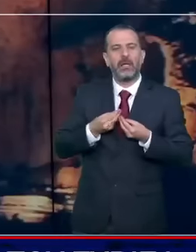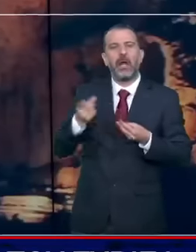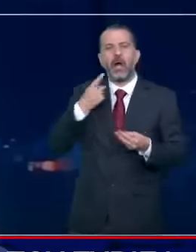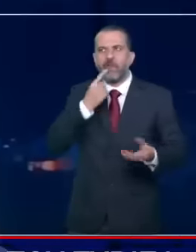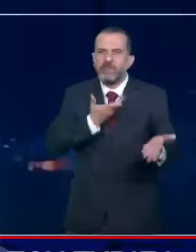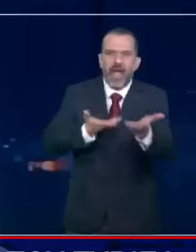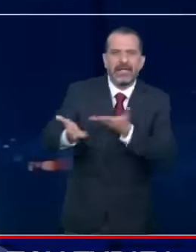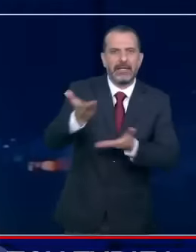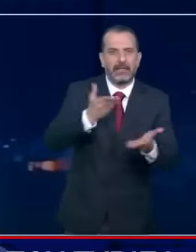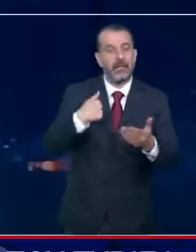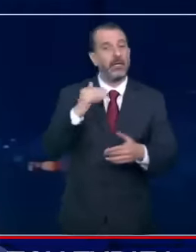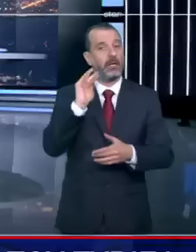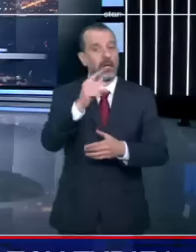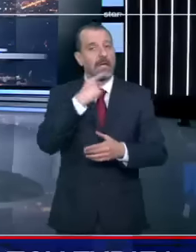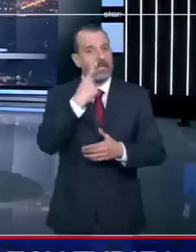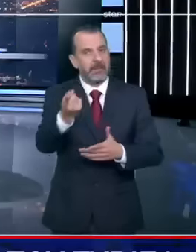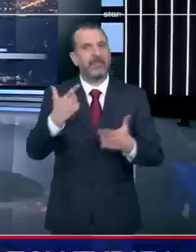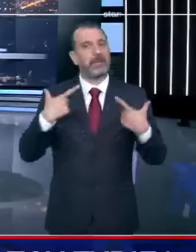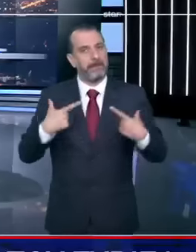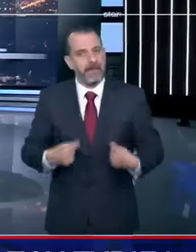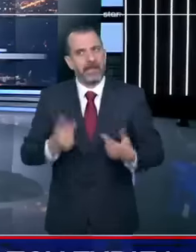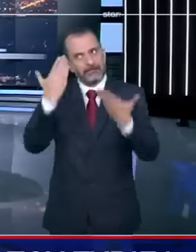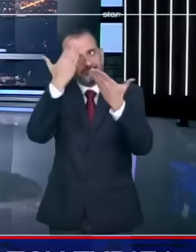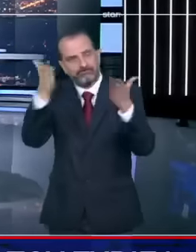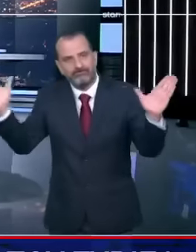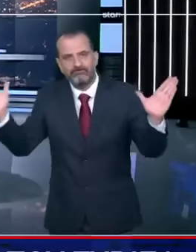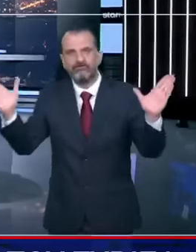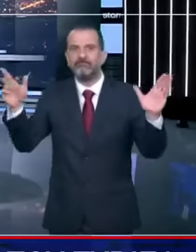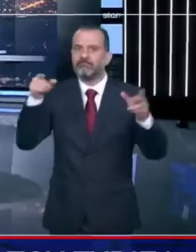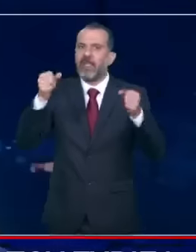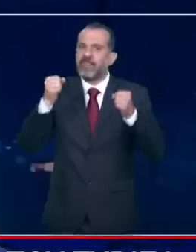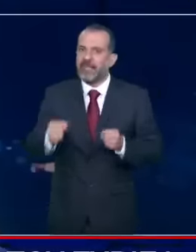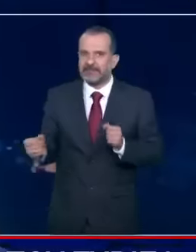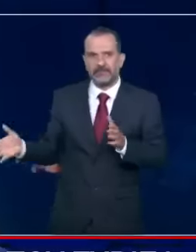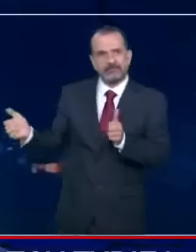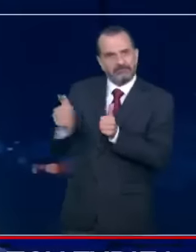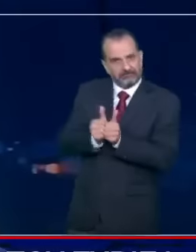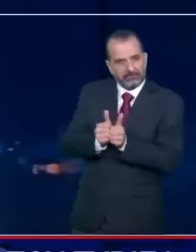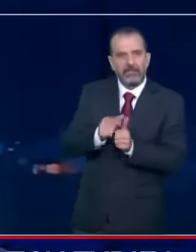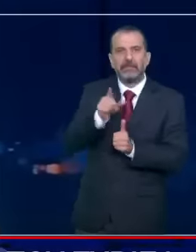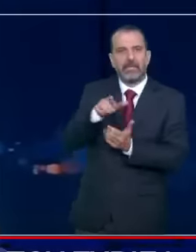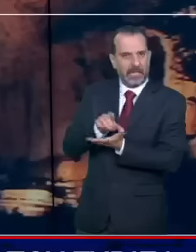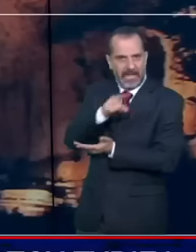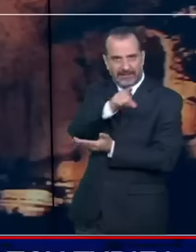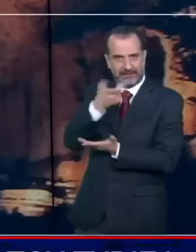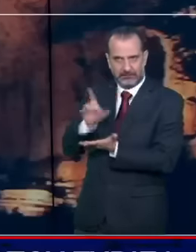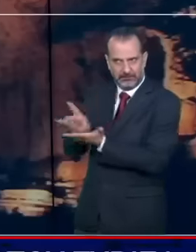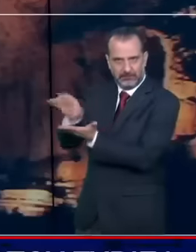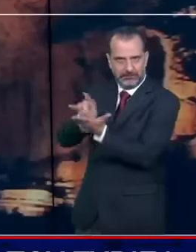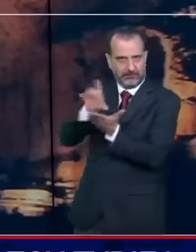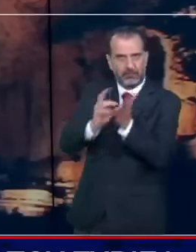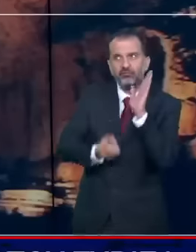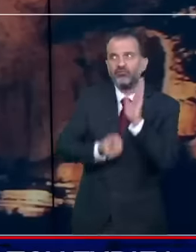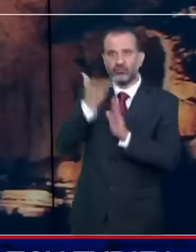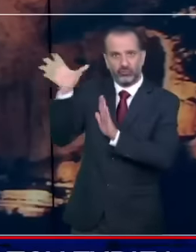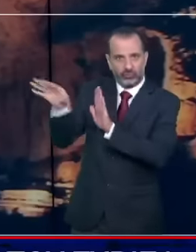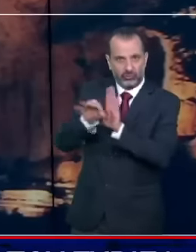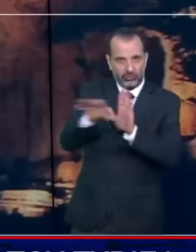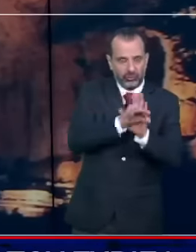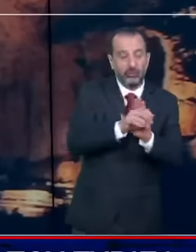ικανά στελέχη του προοδευτικού χώρου θα πάρουν θέσεις δίπλα σας. Θα διώξετε κάποιους, θα έρθουν άλλοι? Ο κόσμος θα